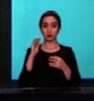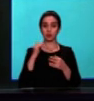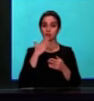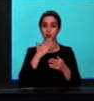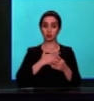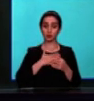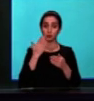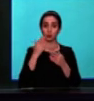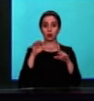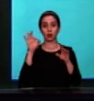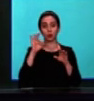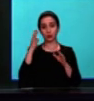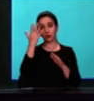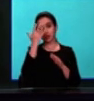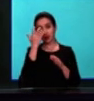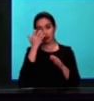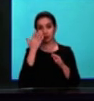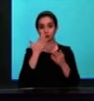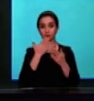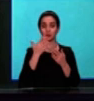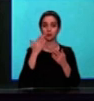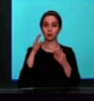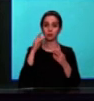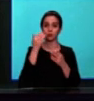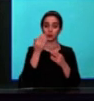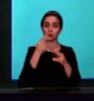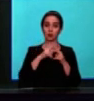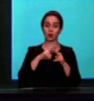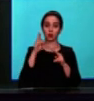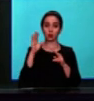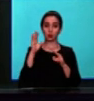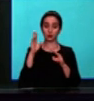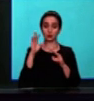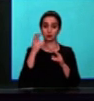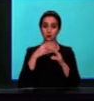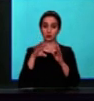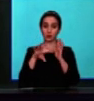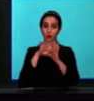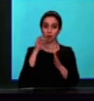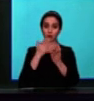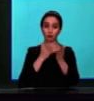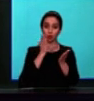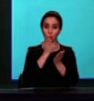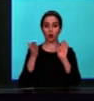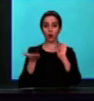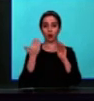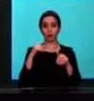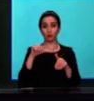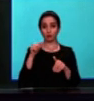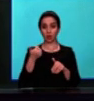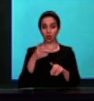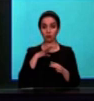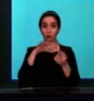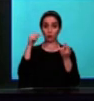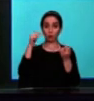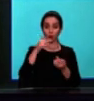sevgan kasbingizga oid rasmni Microsoft Word kolleksiyasidan oling. Yo'llanma sifatida, demak, avval